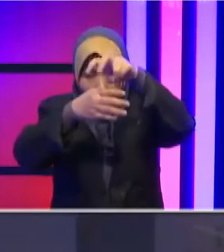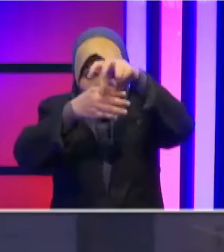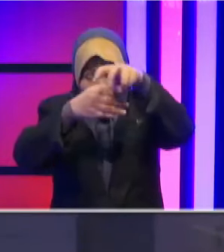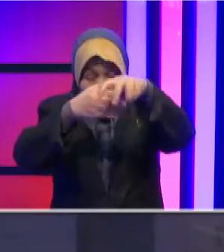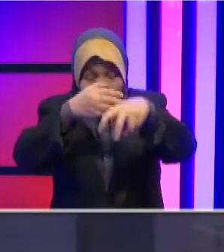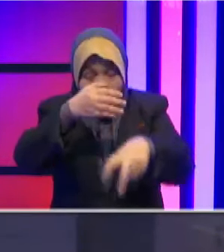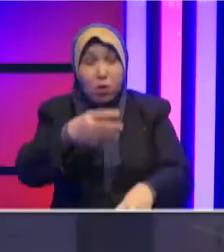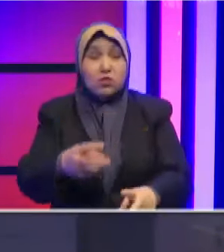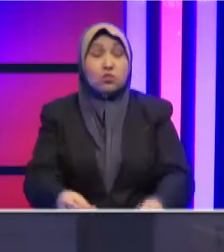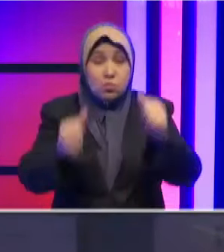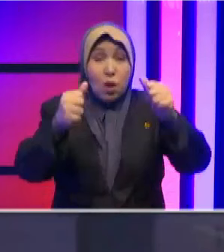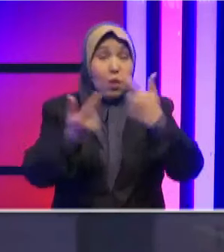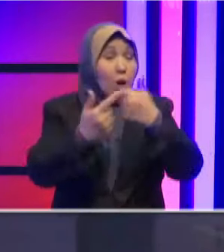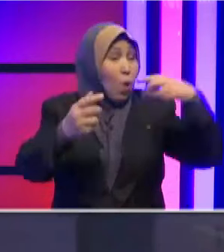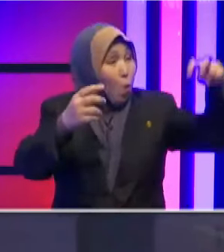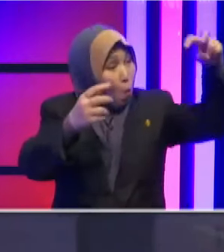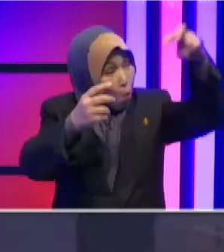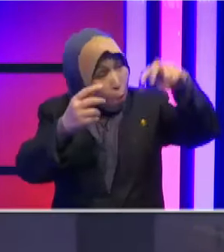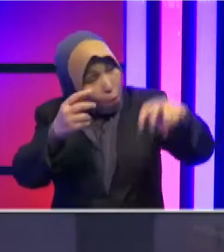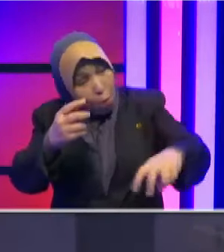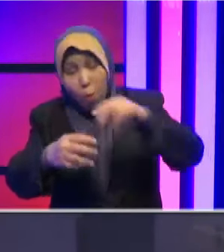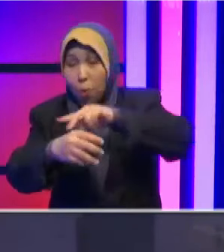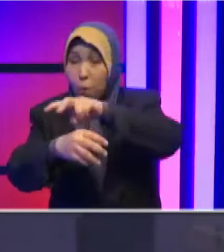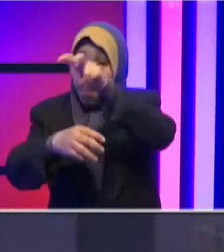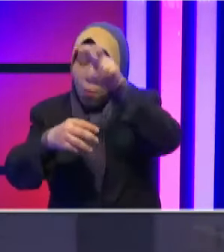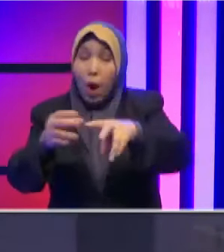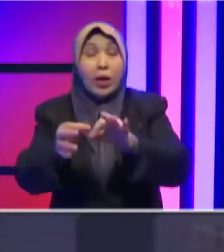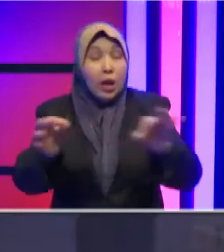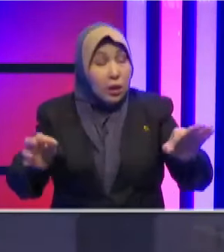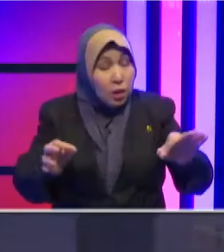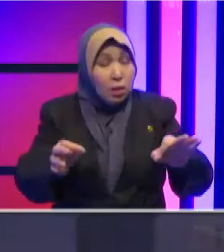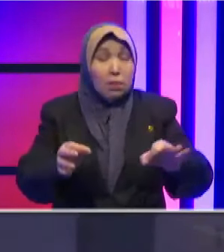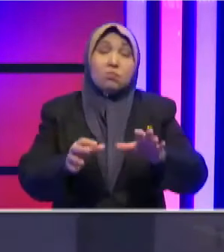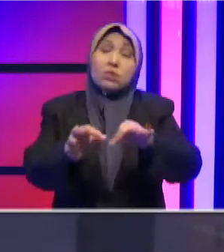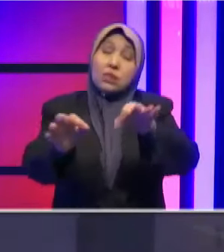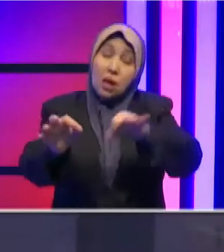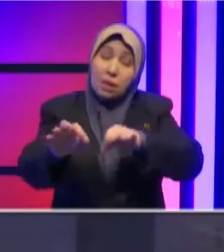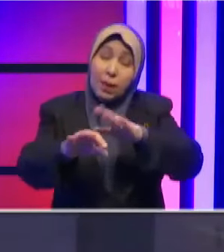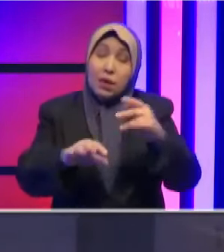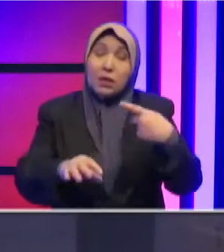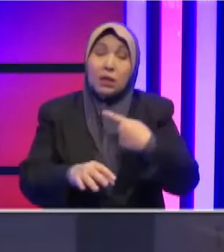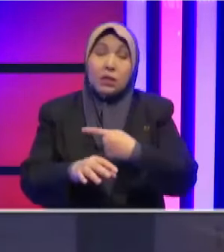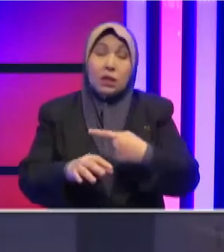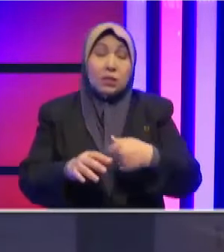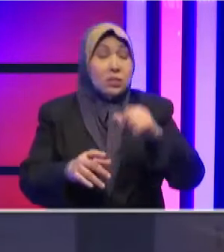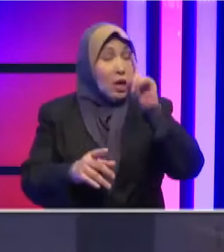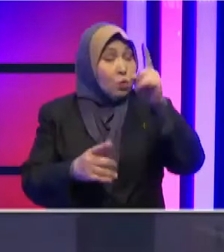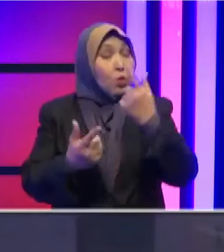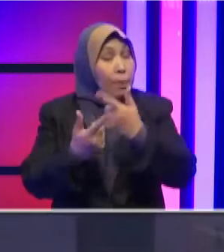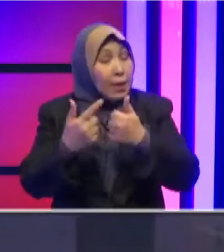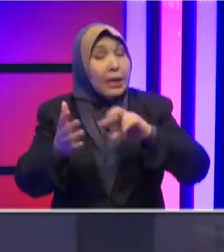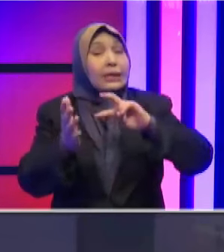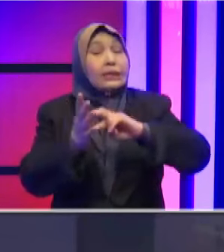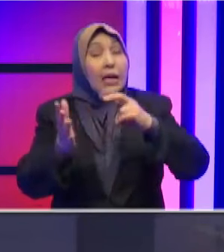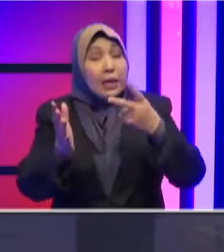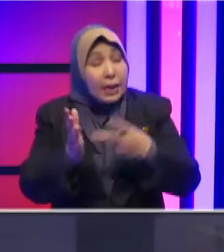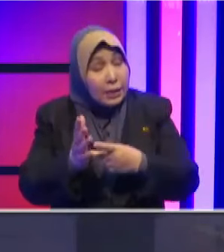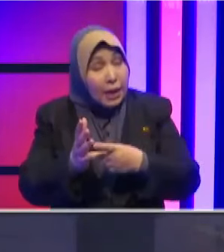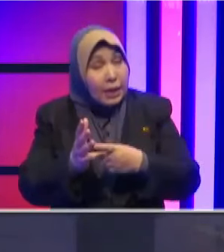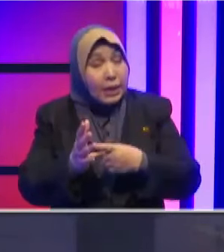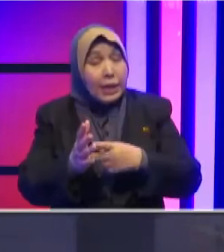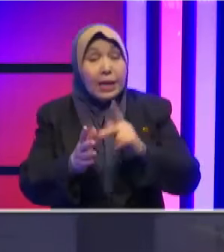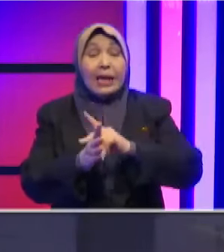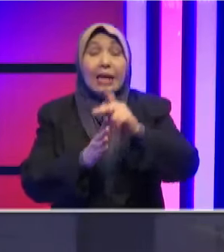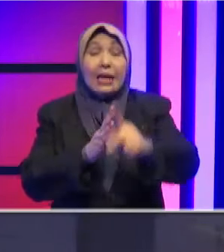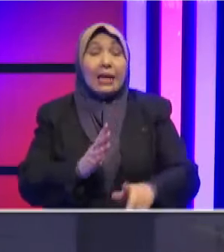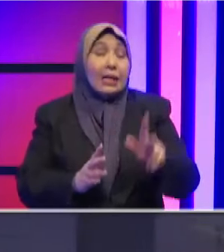seluruh tempat yang tinggi Hai ini menerangkan kepada kita diantara salah satu tanda-tanda kiamat